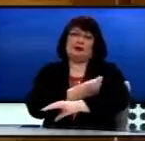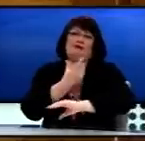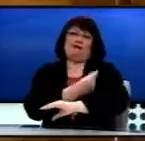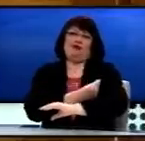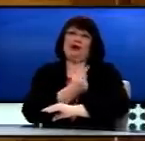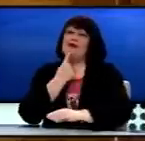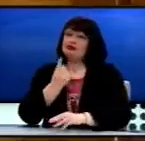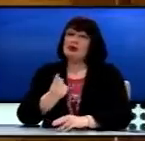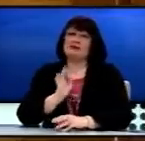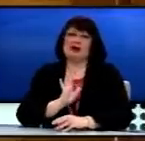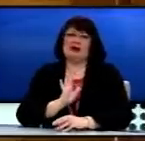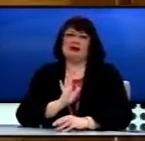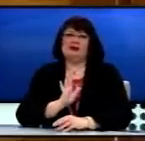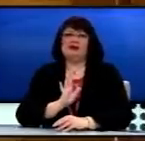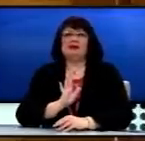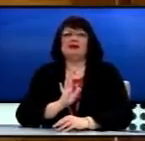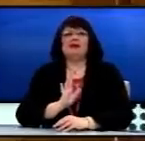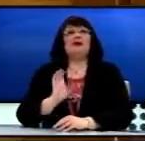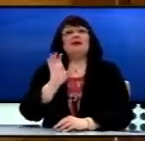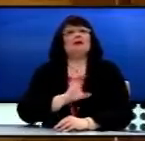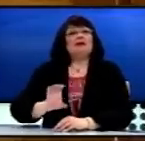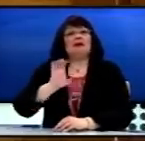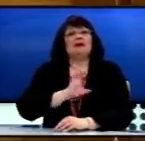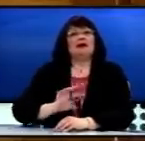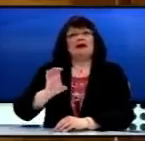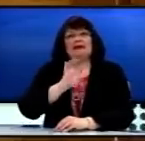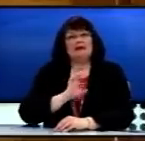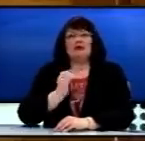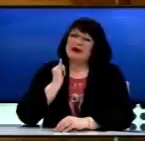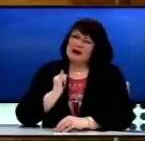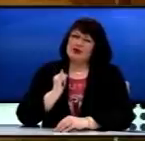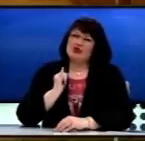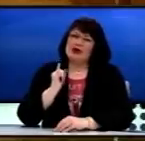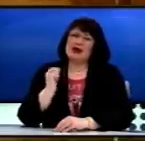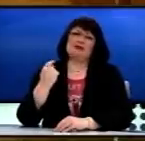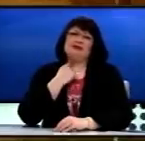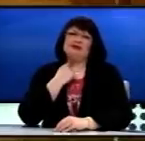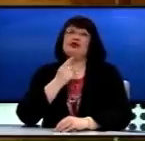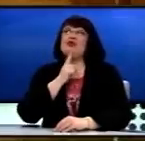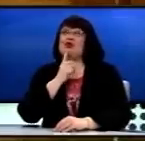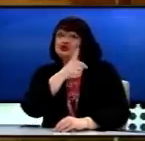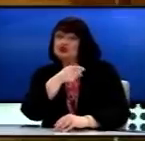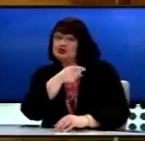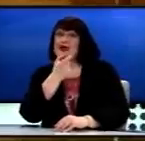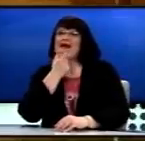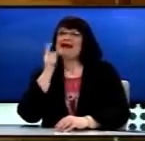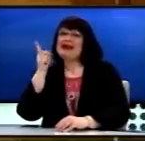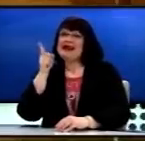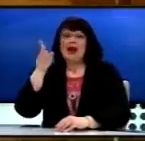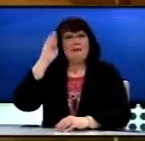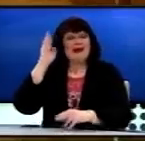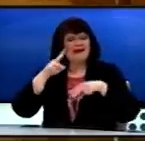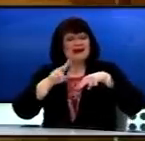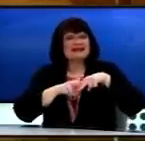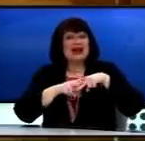ανέδειξα και ανεδείχθη μέσα από την απετυχία της Ευρώπης να ακολουθήσει τους ρυθμούς εμβολιασμού του Ισραήλ, του Ηνωμένου Βασιλείου, των Ηνωμένων